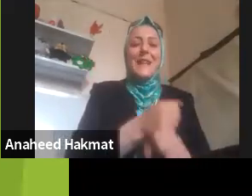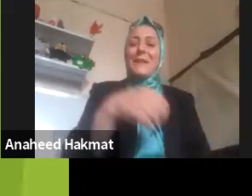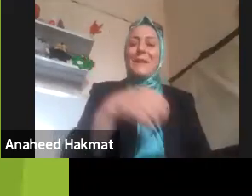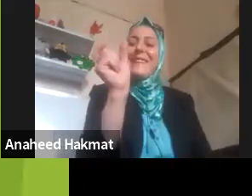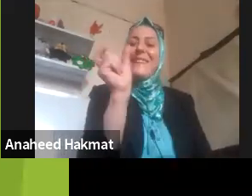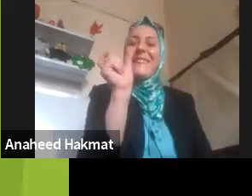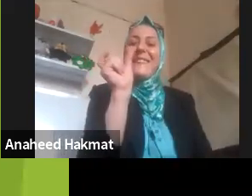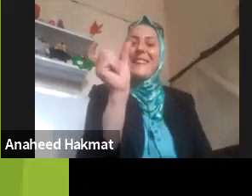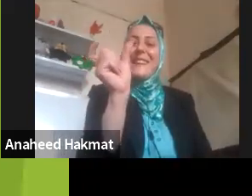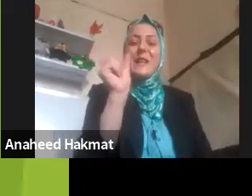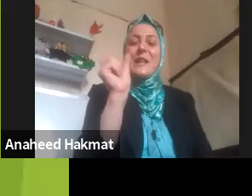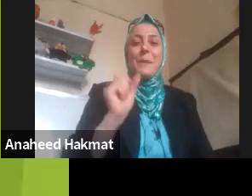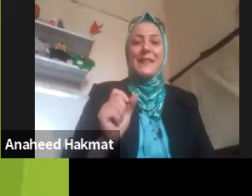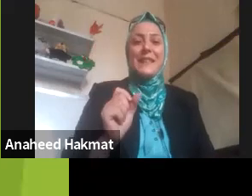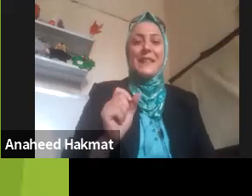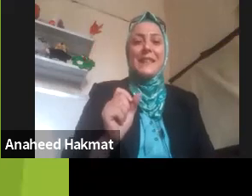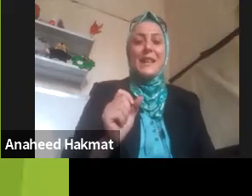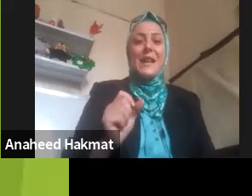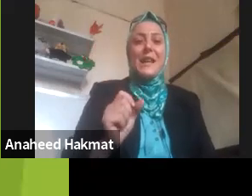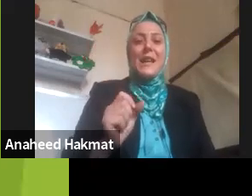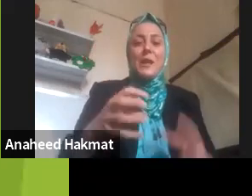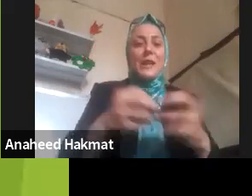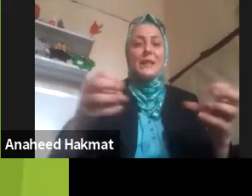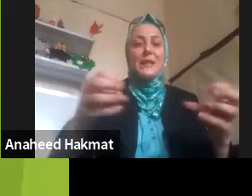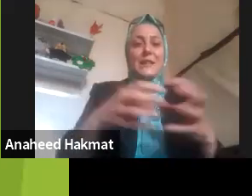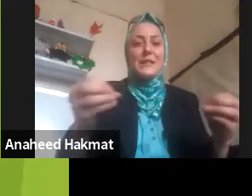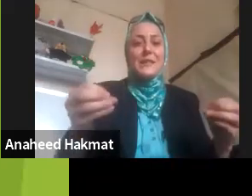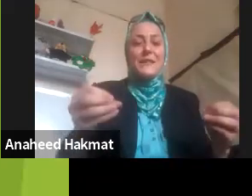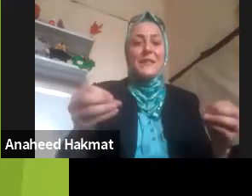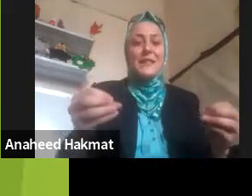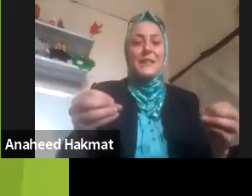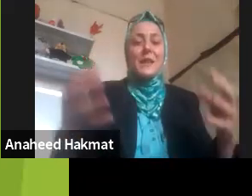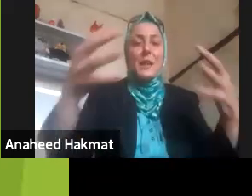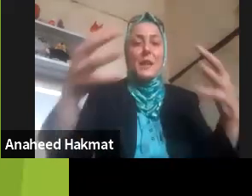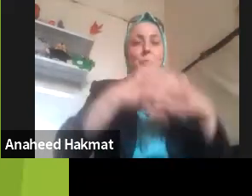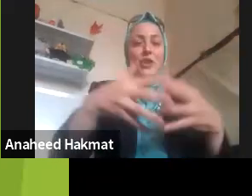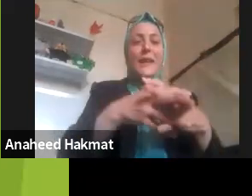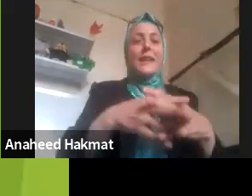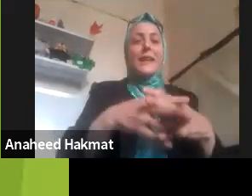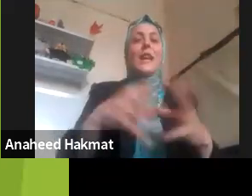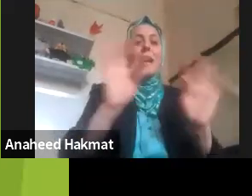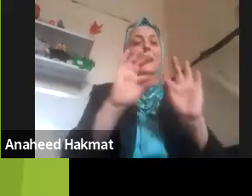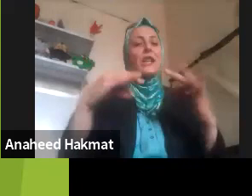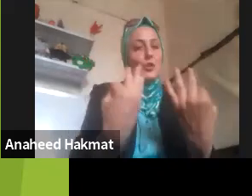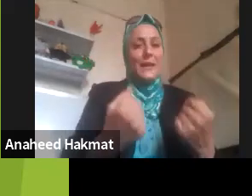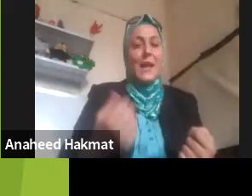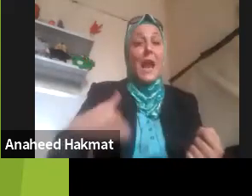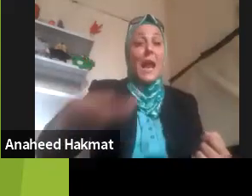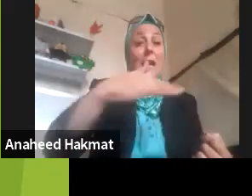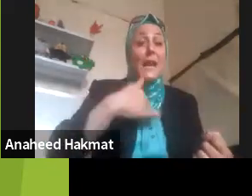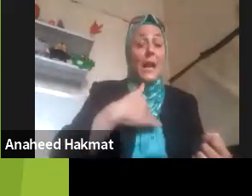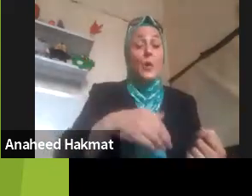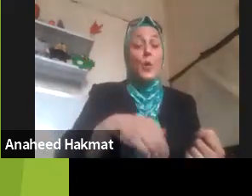الوحدة والمعنى ضمن هذه المشاركة الاجتماعية. نحن أمام تطوير أو